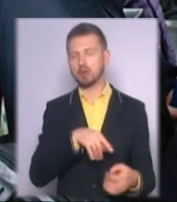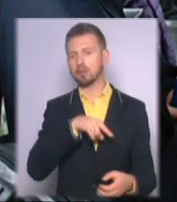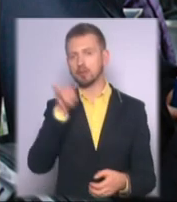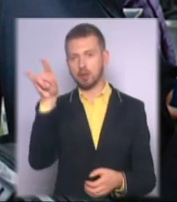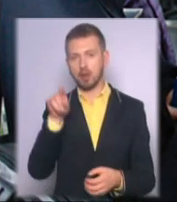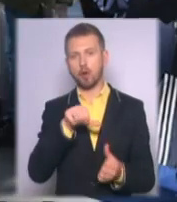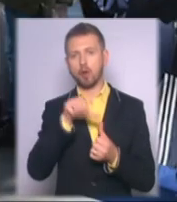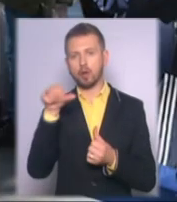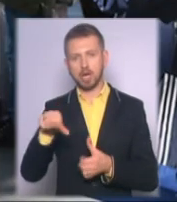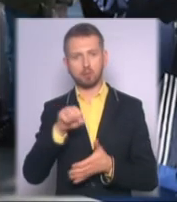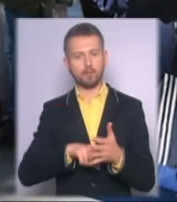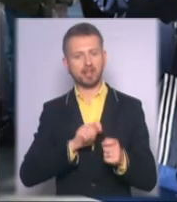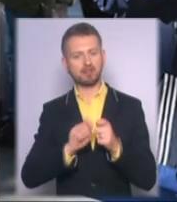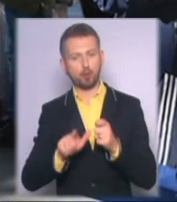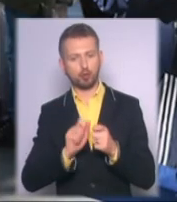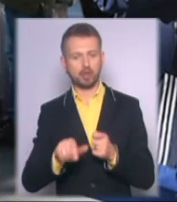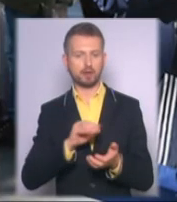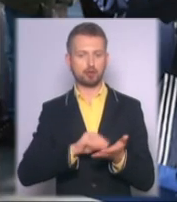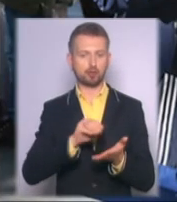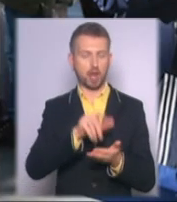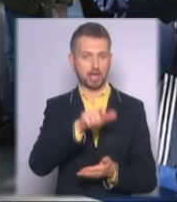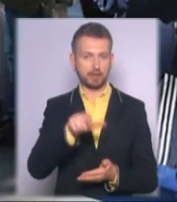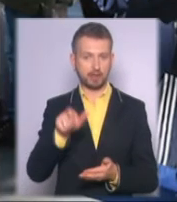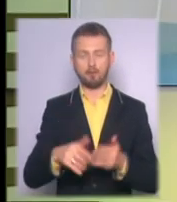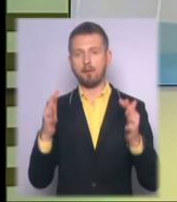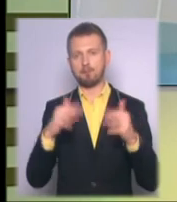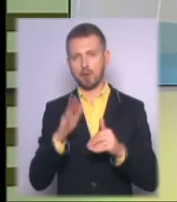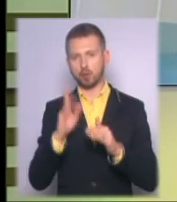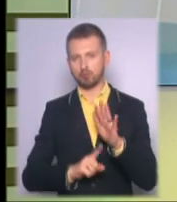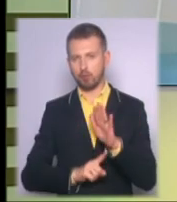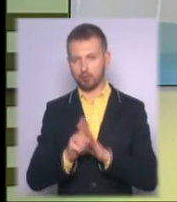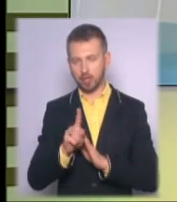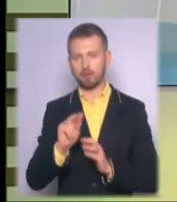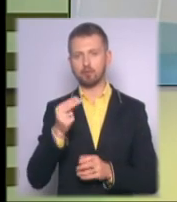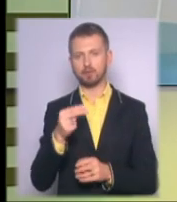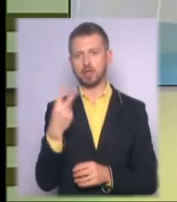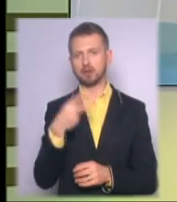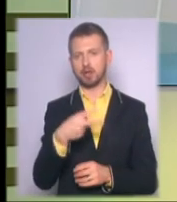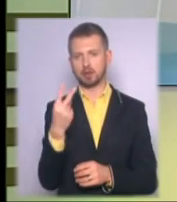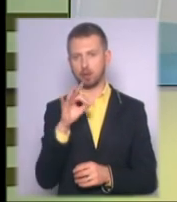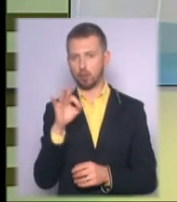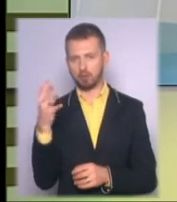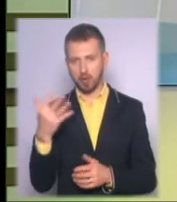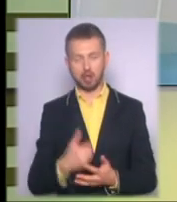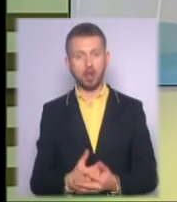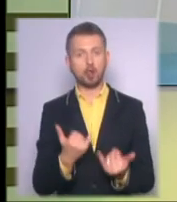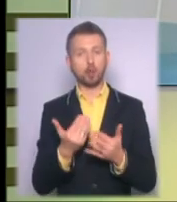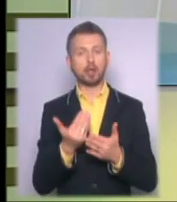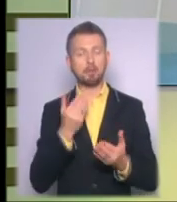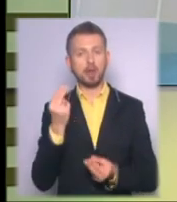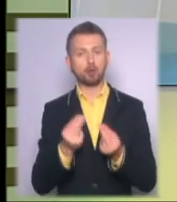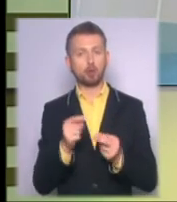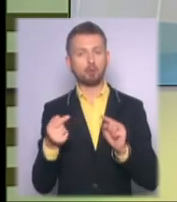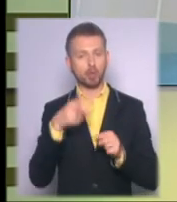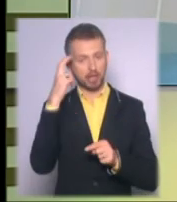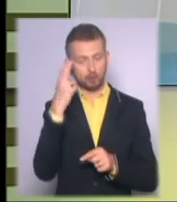Паніни окремо від спонсорів і журналістів. Матч розпочнеться у четвер о 22:05. А сьогодні перед грою з київським «Динамо»